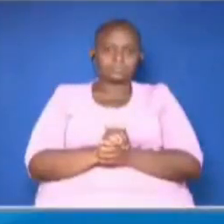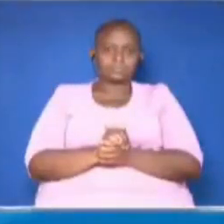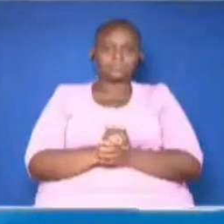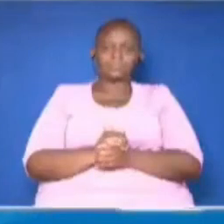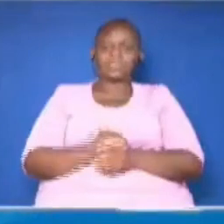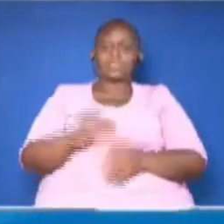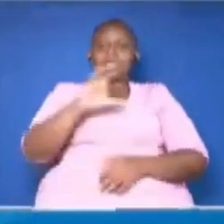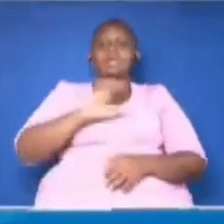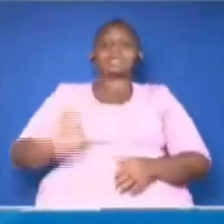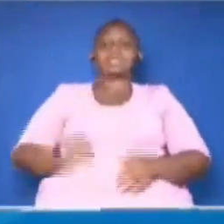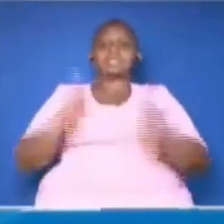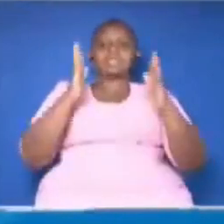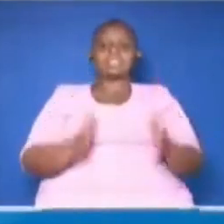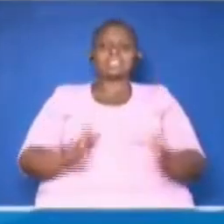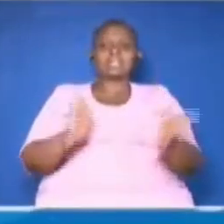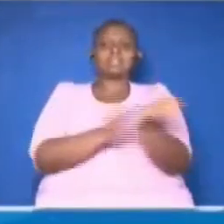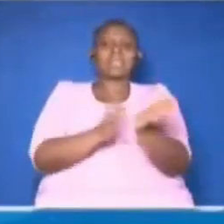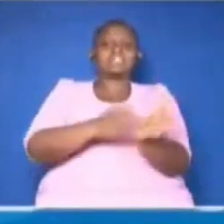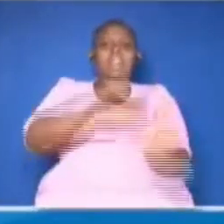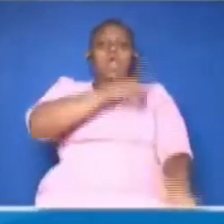Kwa Kristo Bwana Yesu asifiwe.